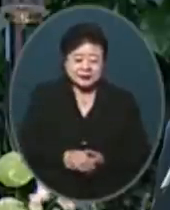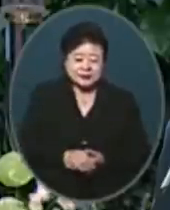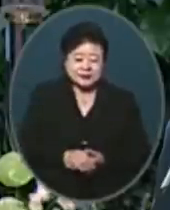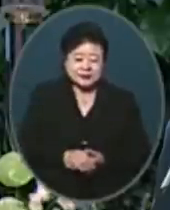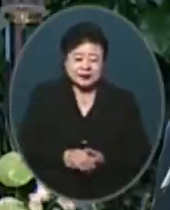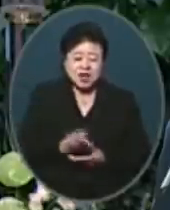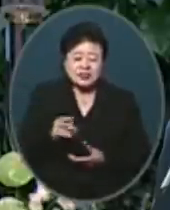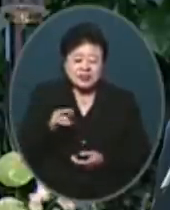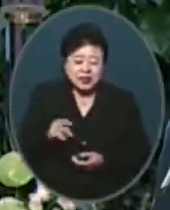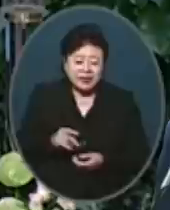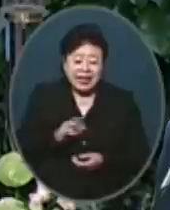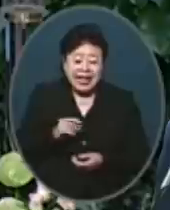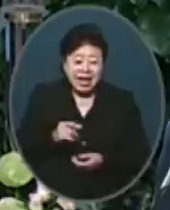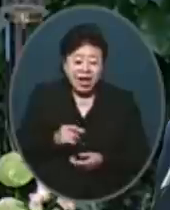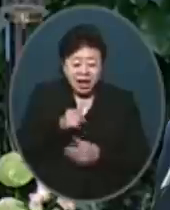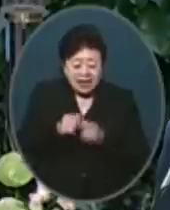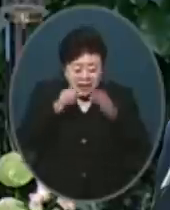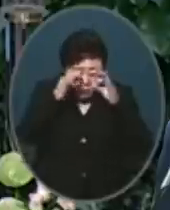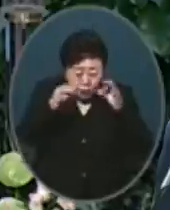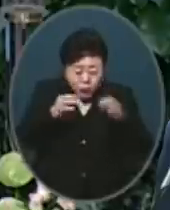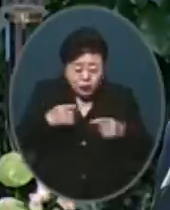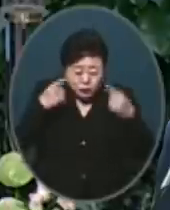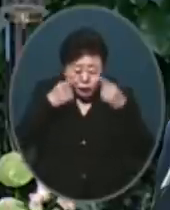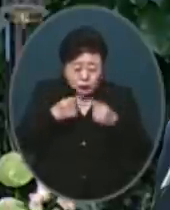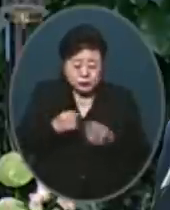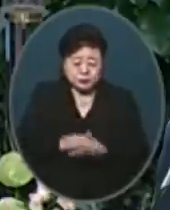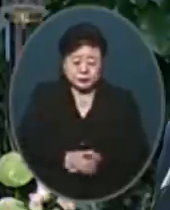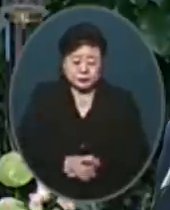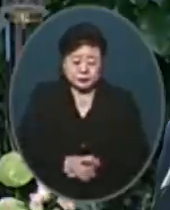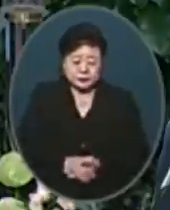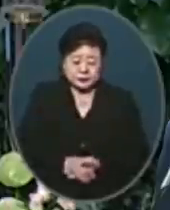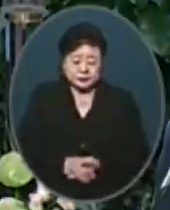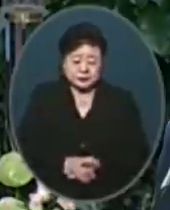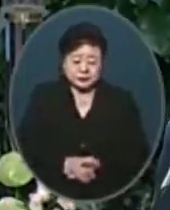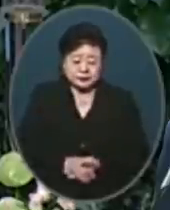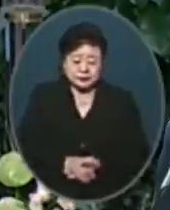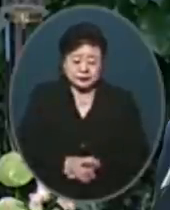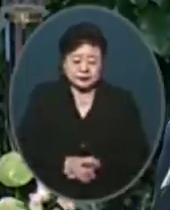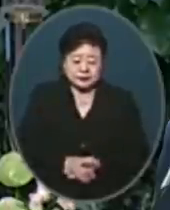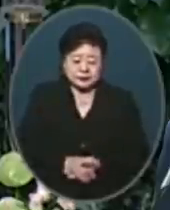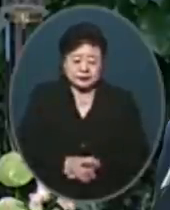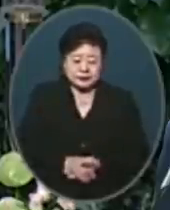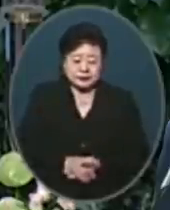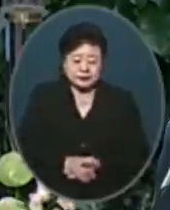하나님 바라본 그 눈으로 중국을 바라보게 되고